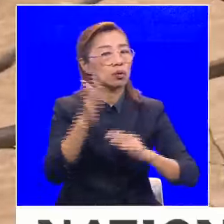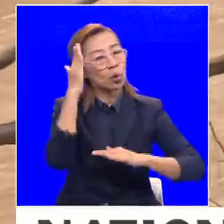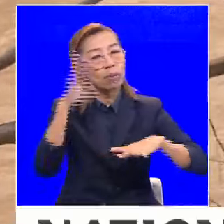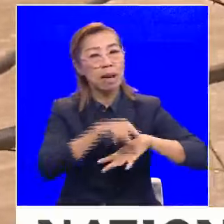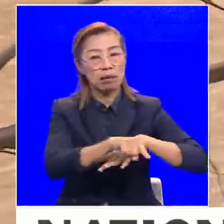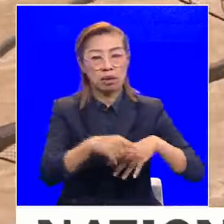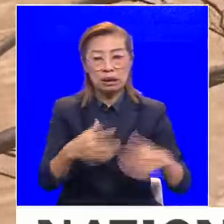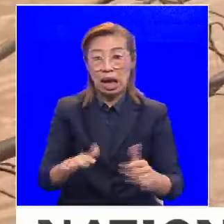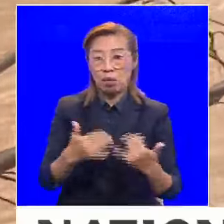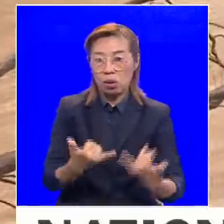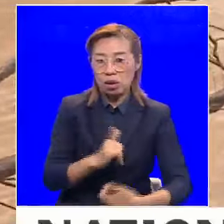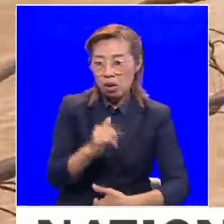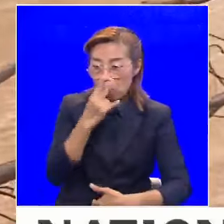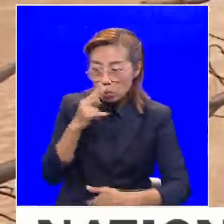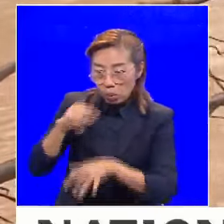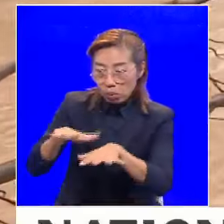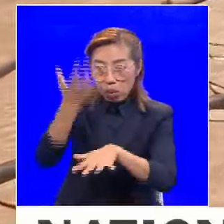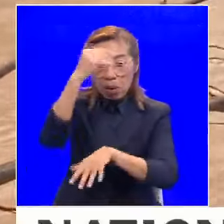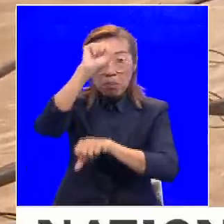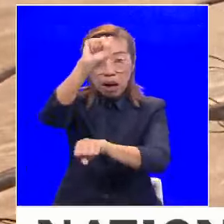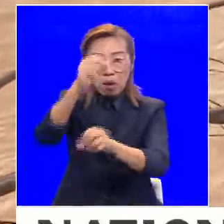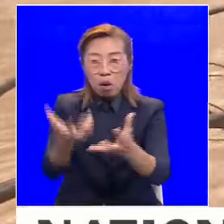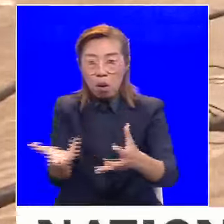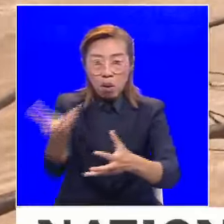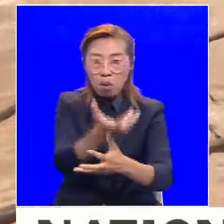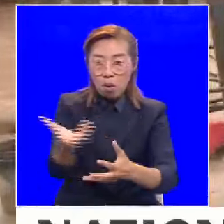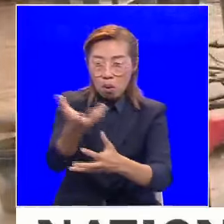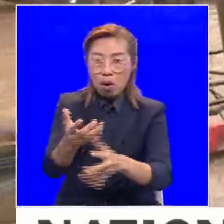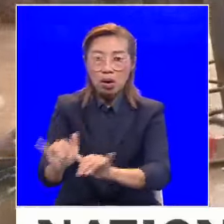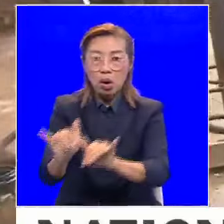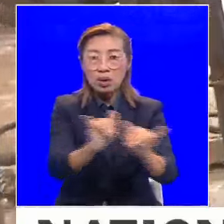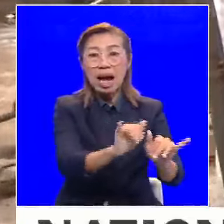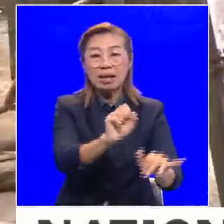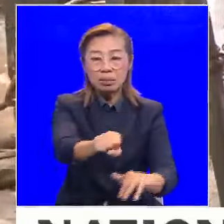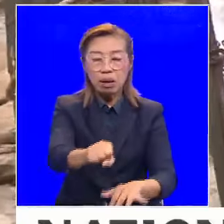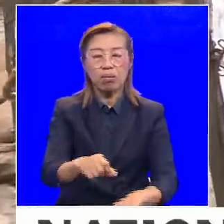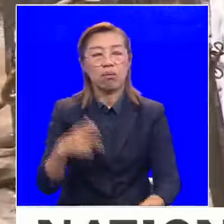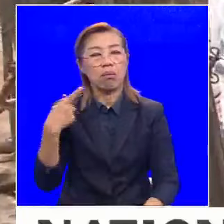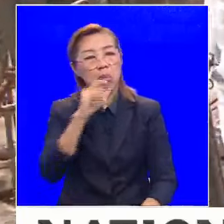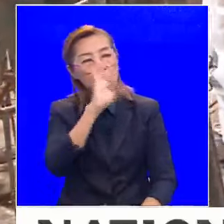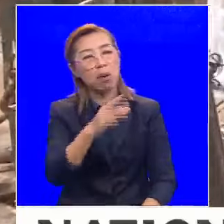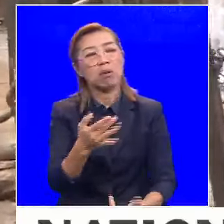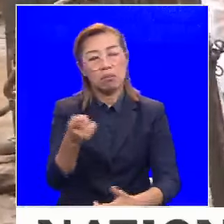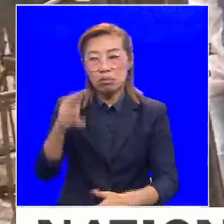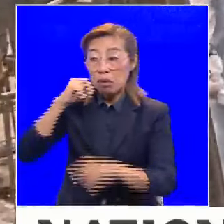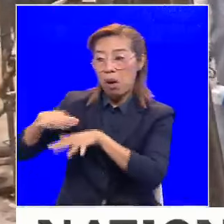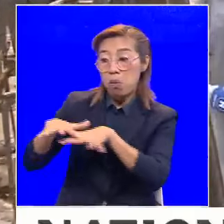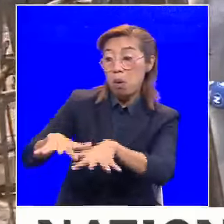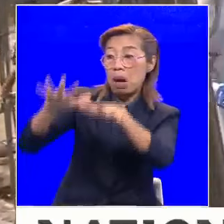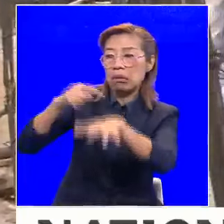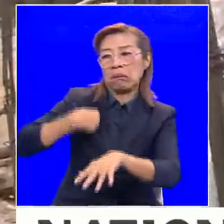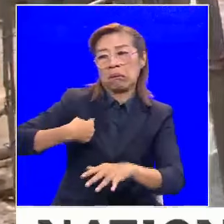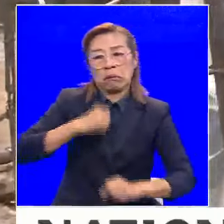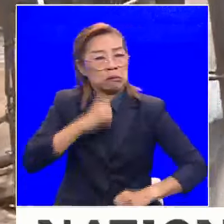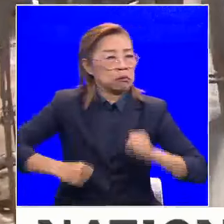ต่างๆเพื่อที่จะป้องกันมวลน้ำที่เข้ามาอีกรอบหนึ่งป้าบอกว่าถ้าน้ำมาอีกก็คงต้องวิ่งหนีเอาชีวิตรอดเพราะว่าตอนนี้เนี่ยทุ